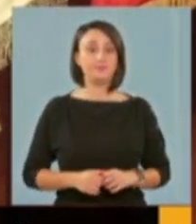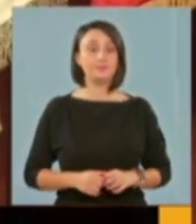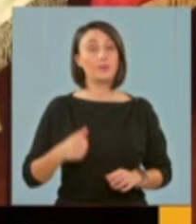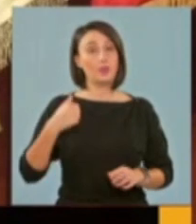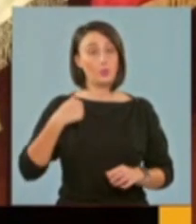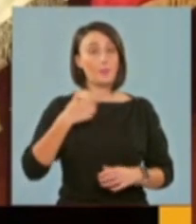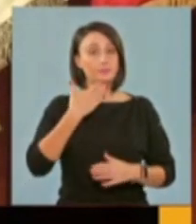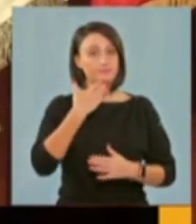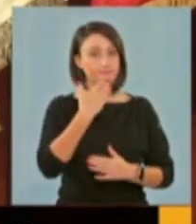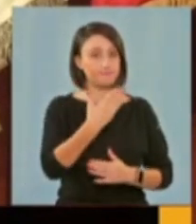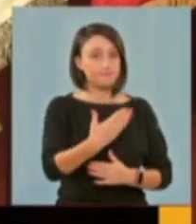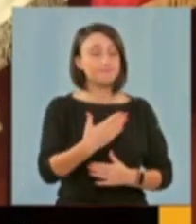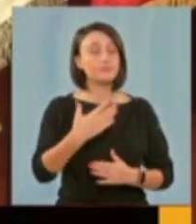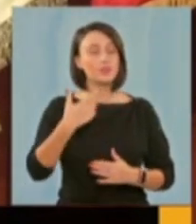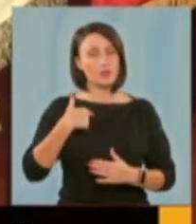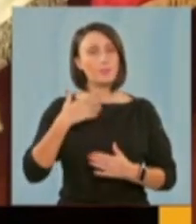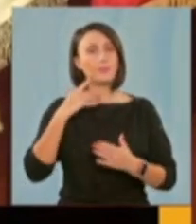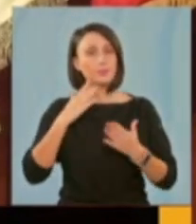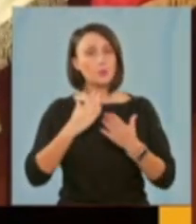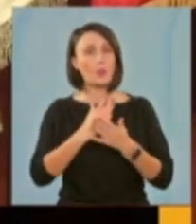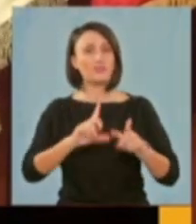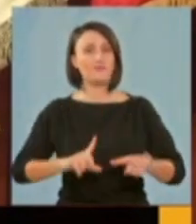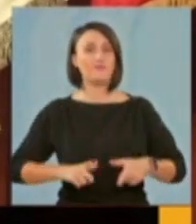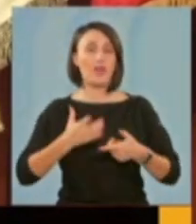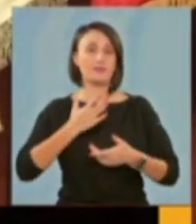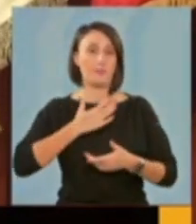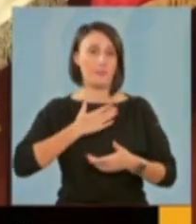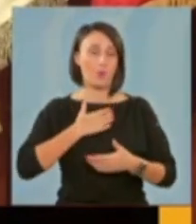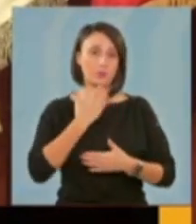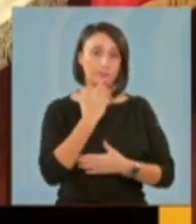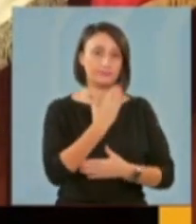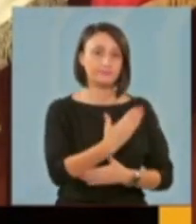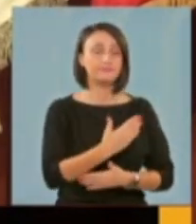i-am apreciat și voi aprecia toată viața mea,